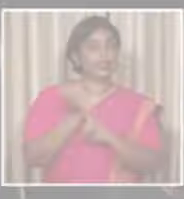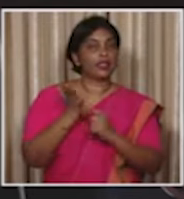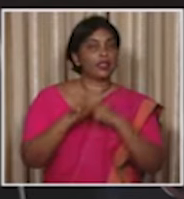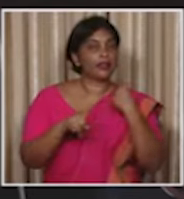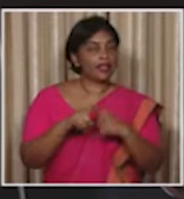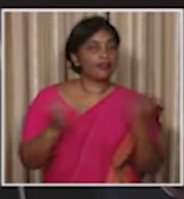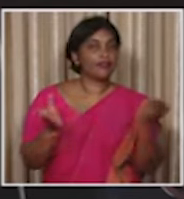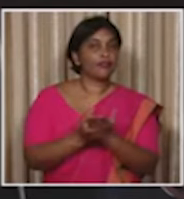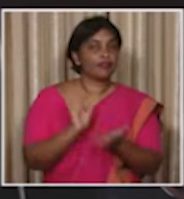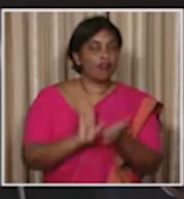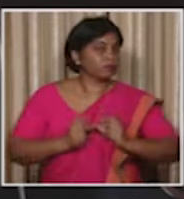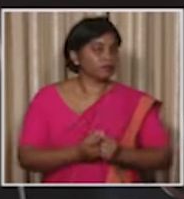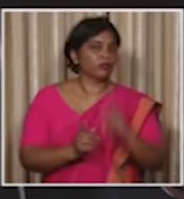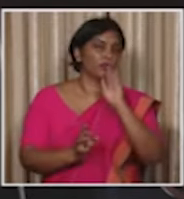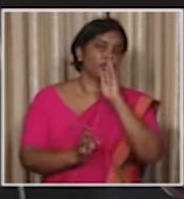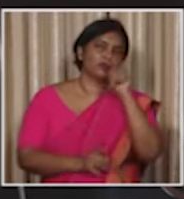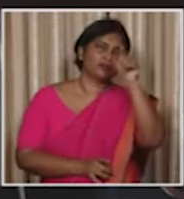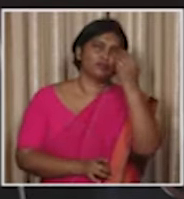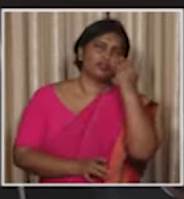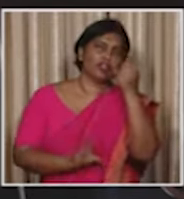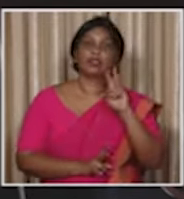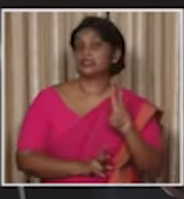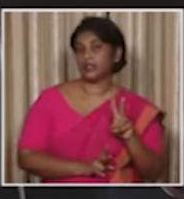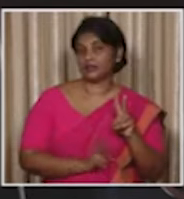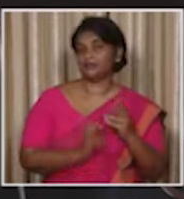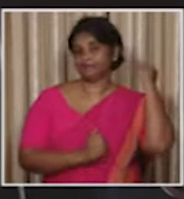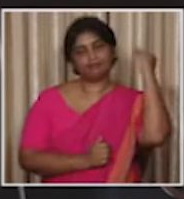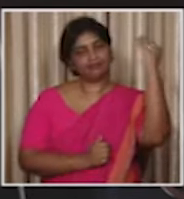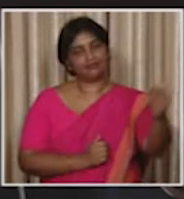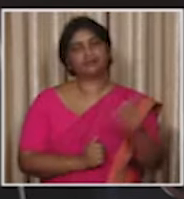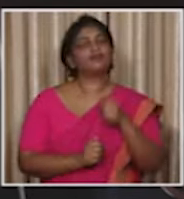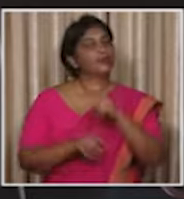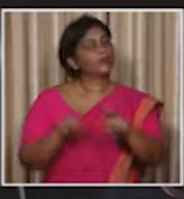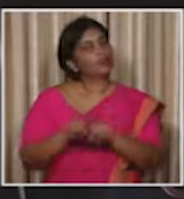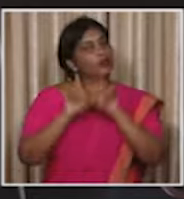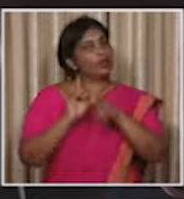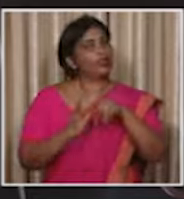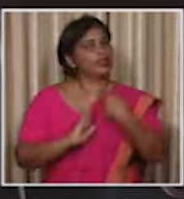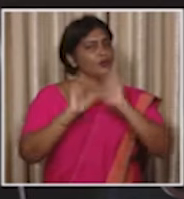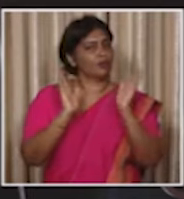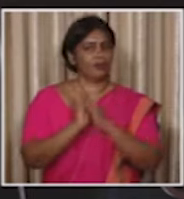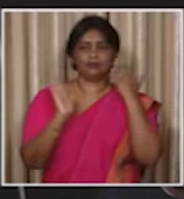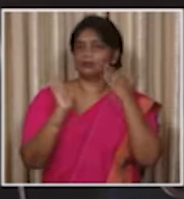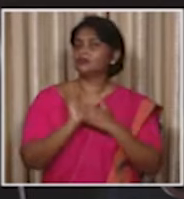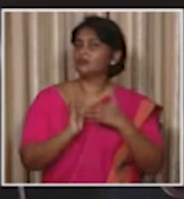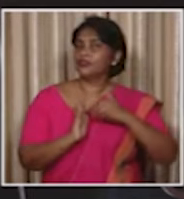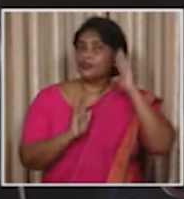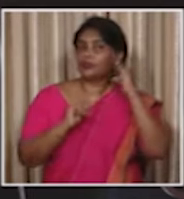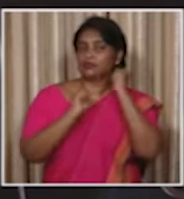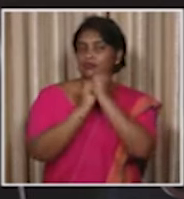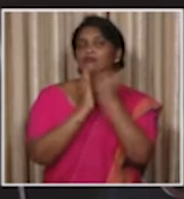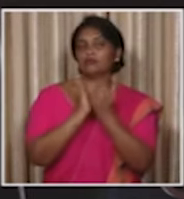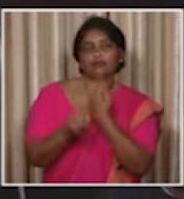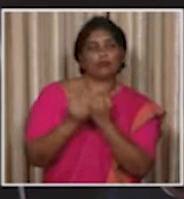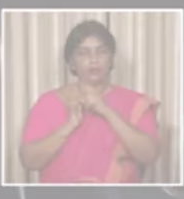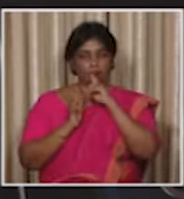කරන්න අඩු ගානේ මේ වේගෙන් ගියොත් ඔබතුමා දන්නවා අවුරුදු 32ක් යනවා. ඒ නිසා මේ දේශීය ආදායම් දෙපාර්තමේන්තුව විශේෂ වැඩසටහනක් කළ යුතුයි